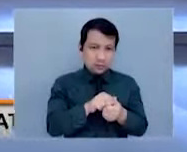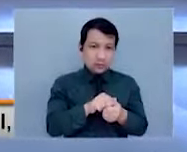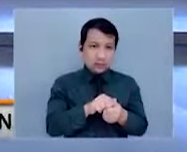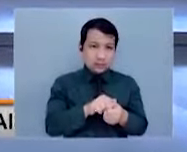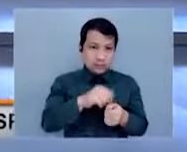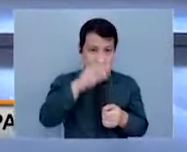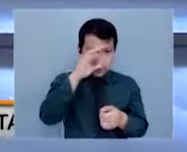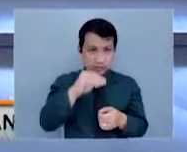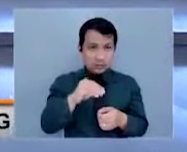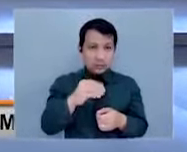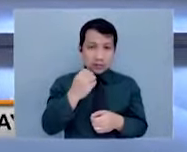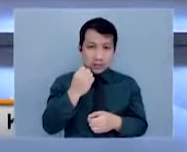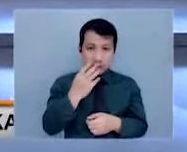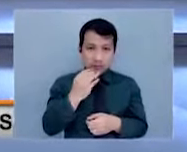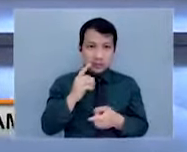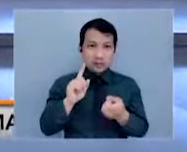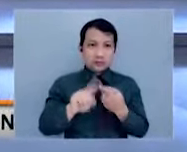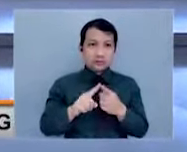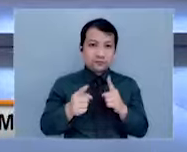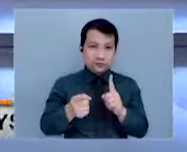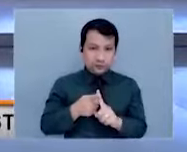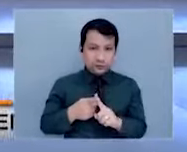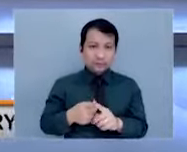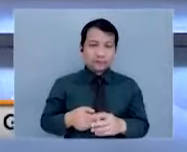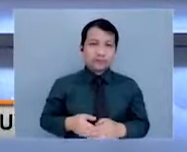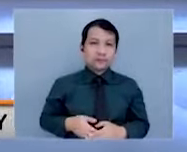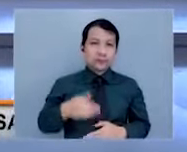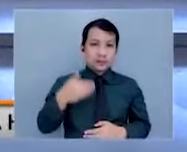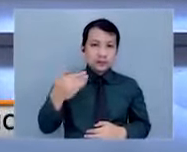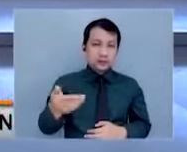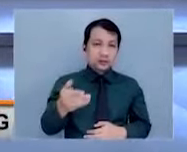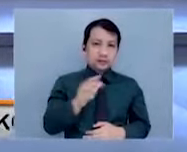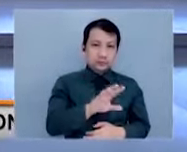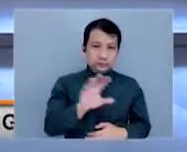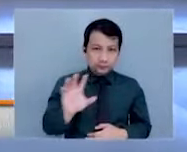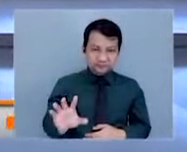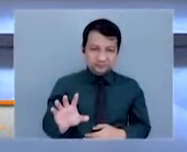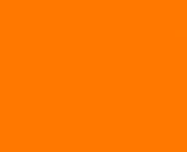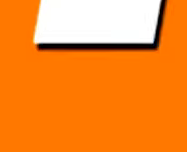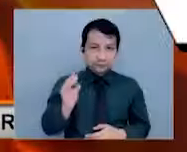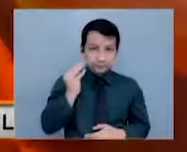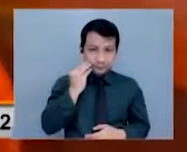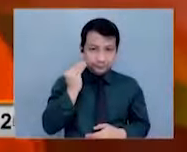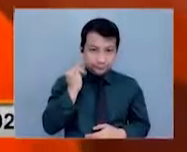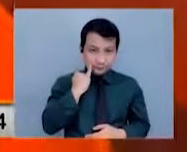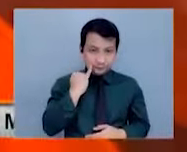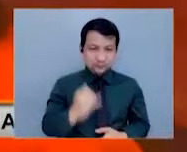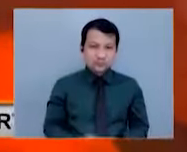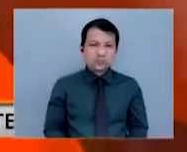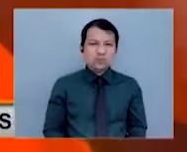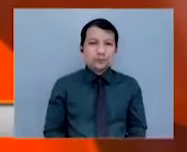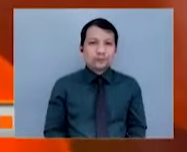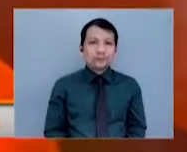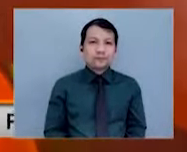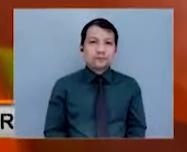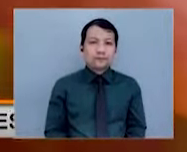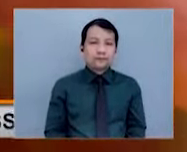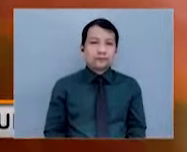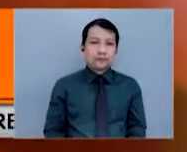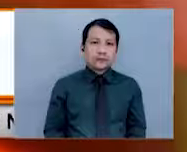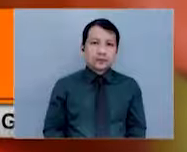Hong Kong, kaibigan niya lang daw. Nasa Frontline ang balitang yan, si MJ Marfori. It's